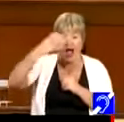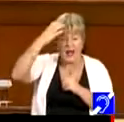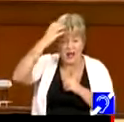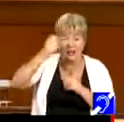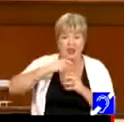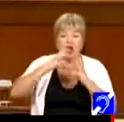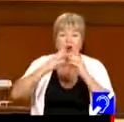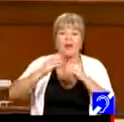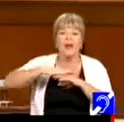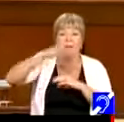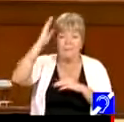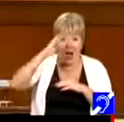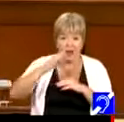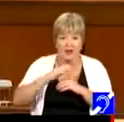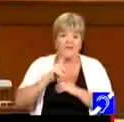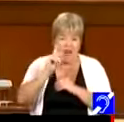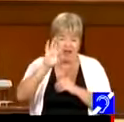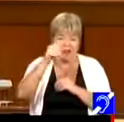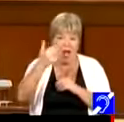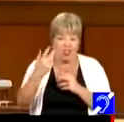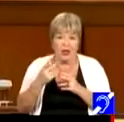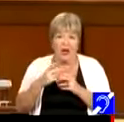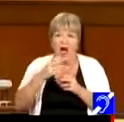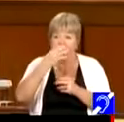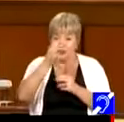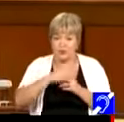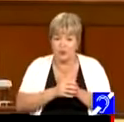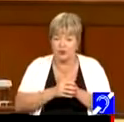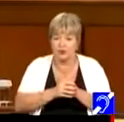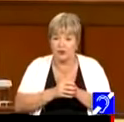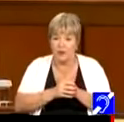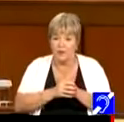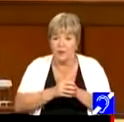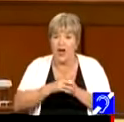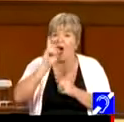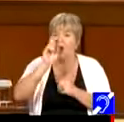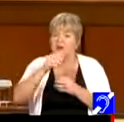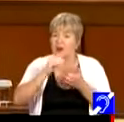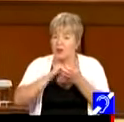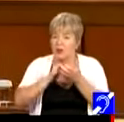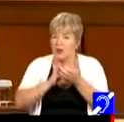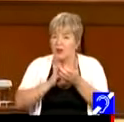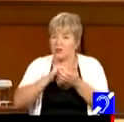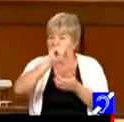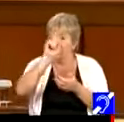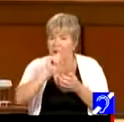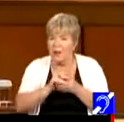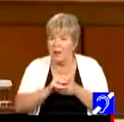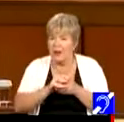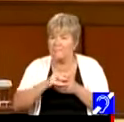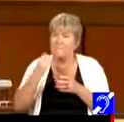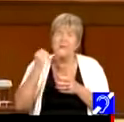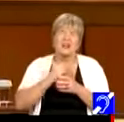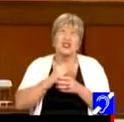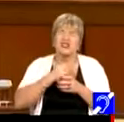Mari spunea: câte sacrificii, ce măcel,